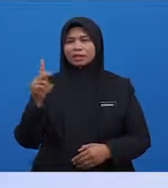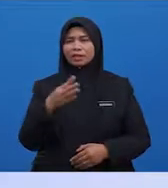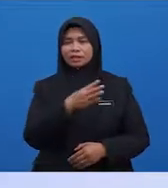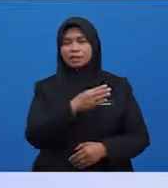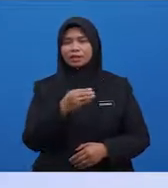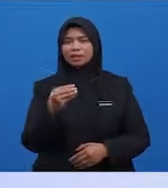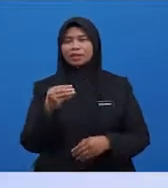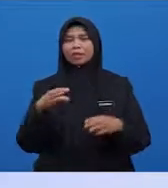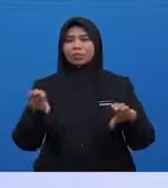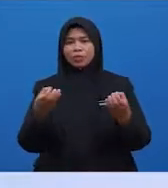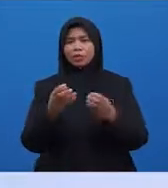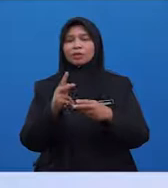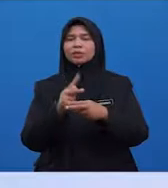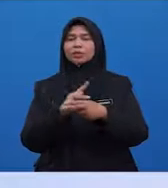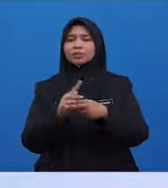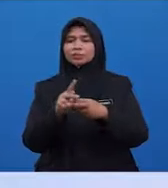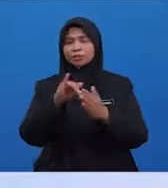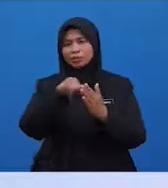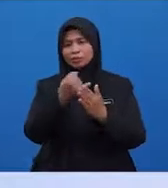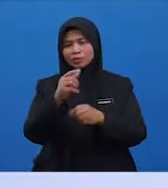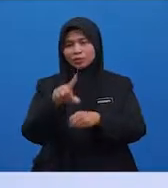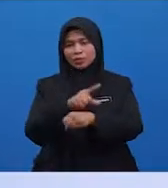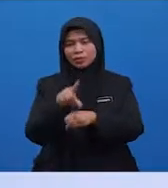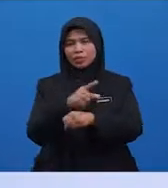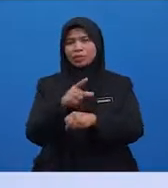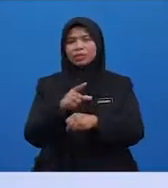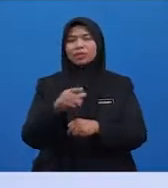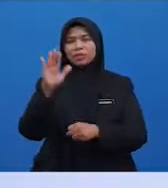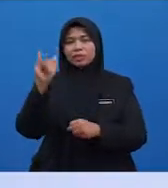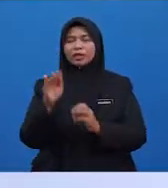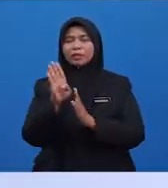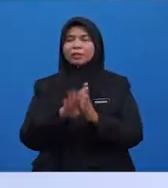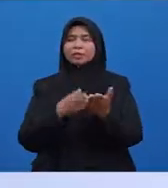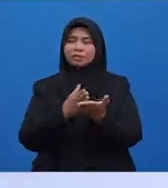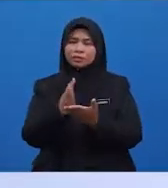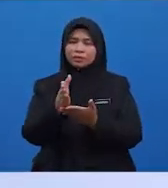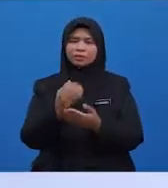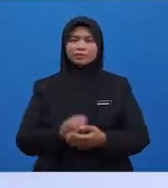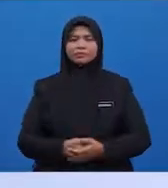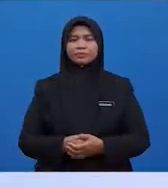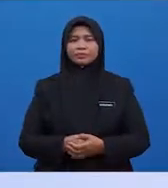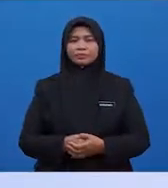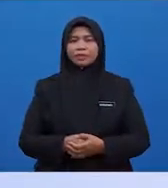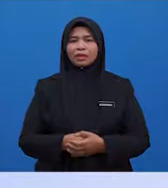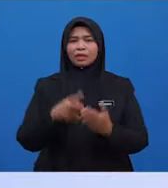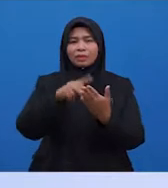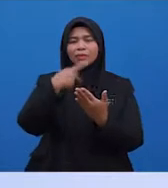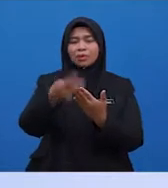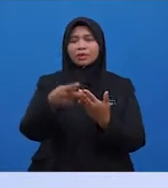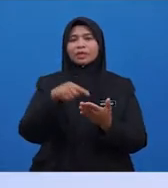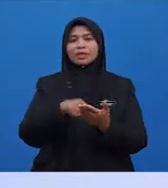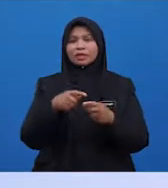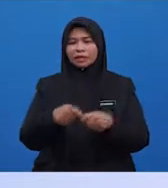Kejurulatihan Kebangsaan akan mengadakan kursus kejurulatihan yang berterusan. Program